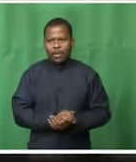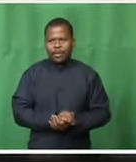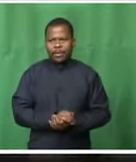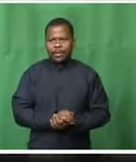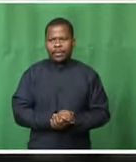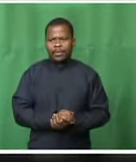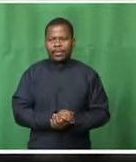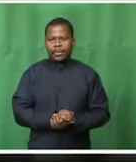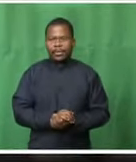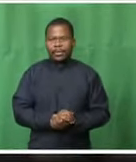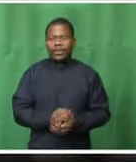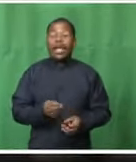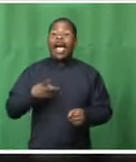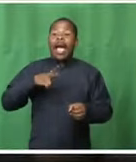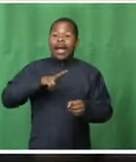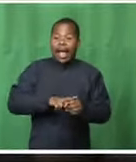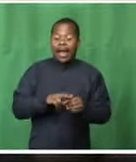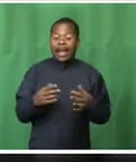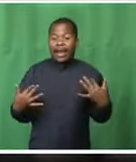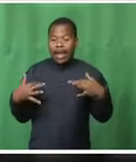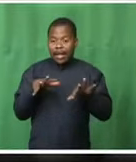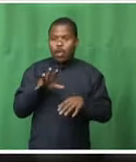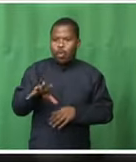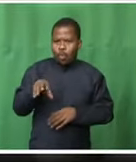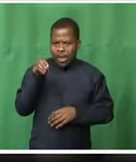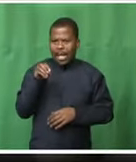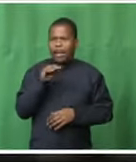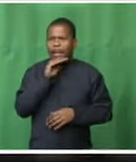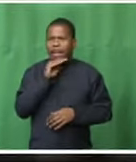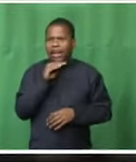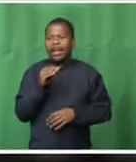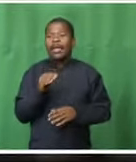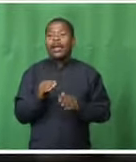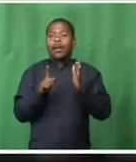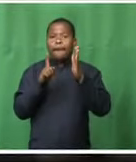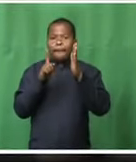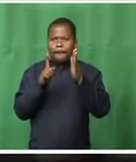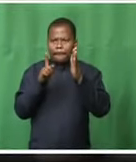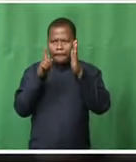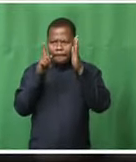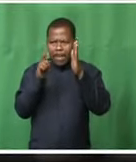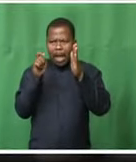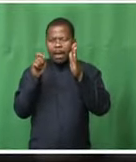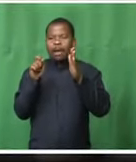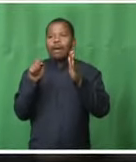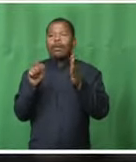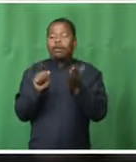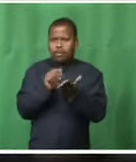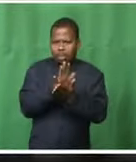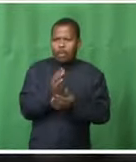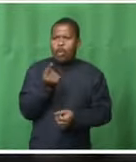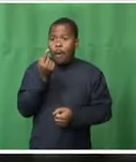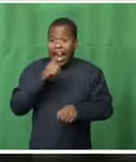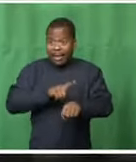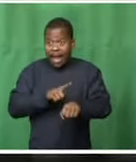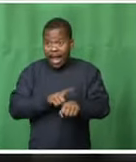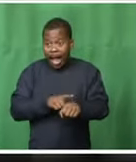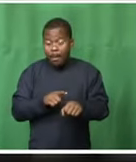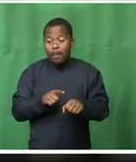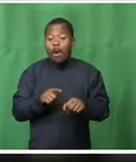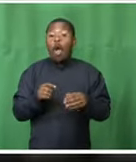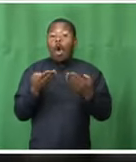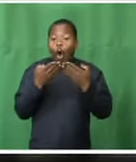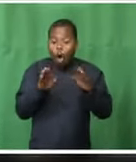kanti ngakulokunye le nkundla yokuxhumana seyivumela lothumela sithombe ukuthi asende sivuleke kanye sibe sesiyanyamalala